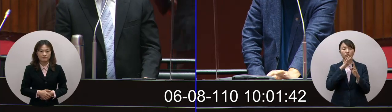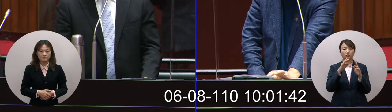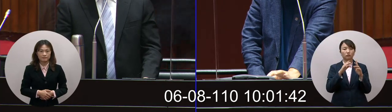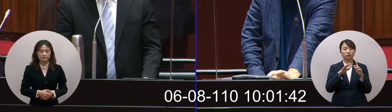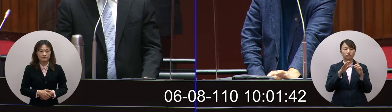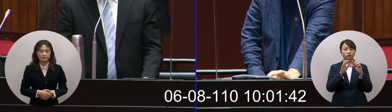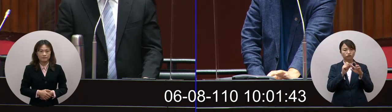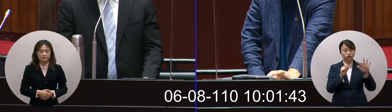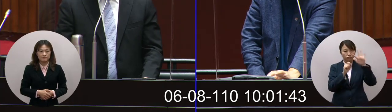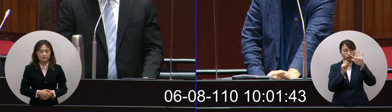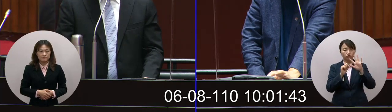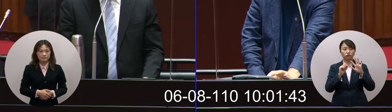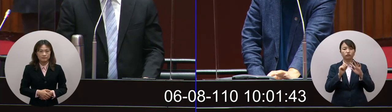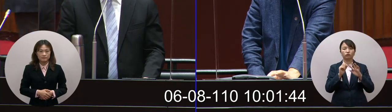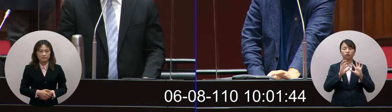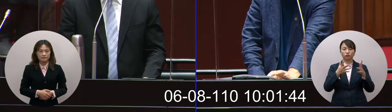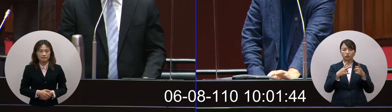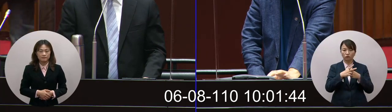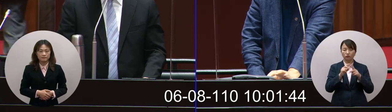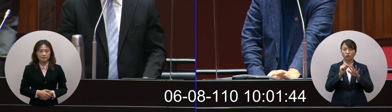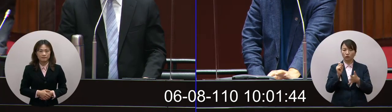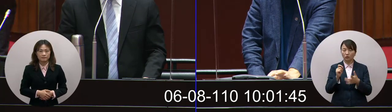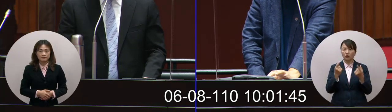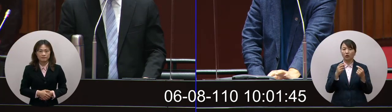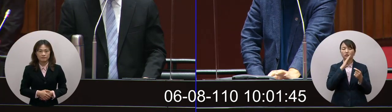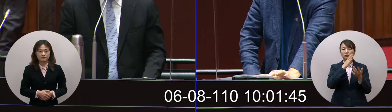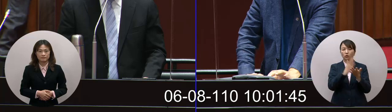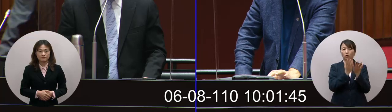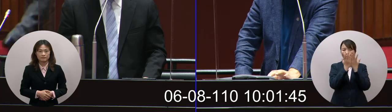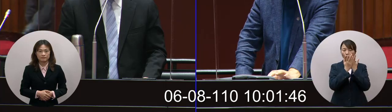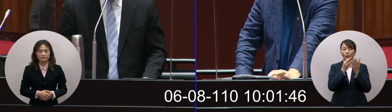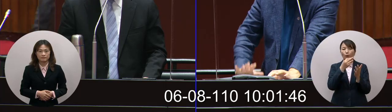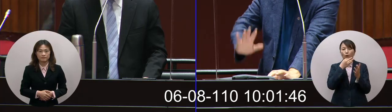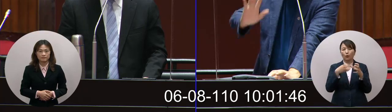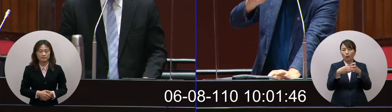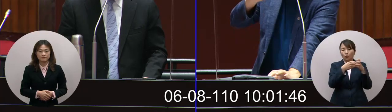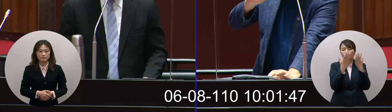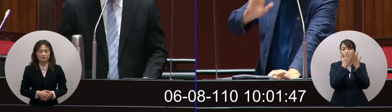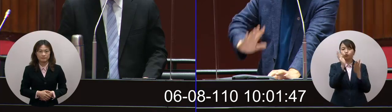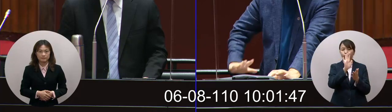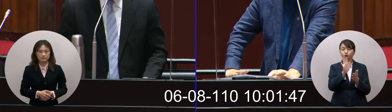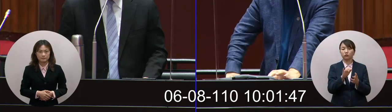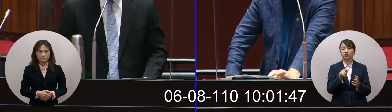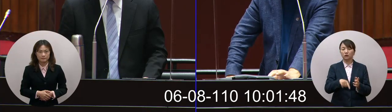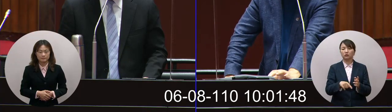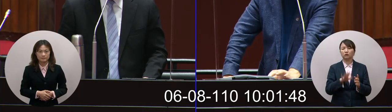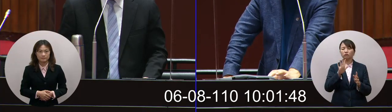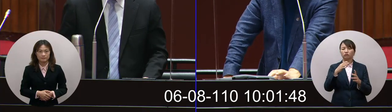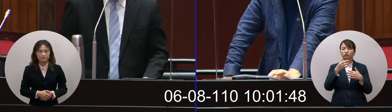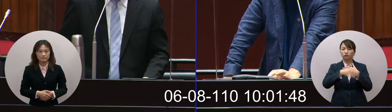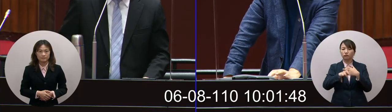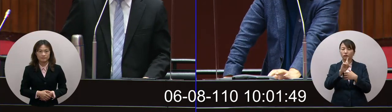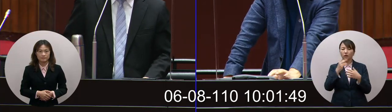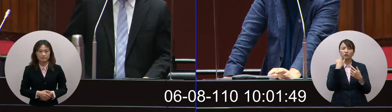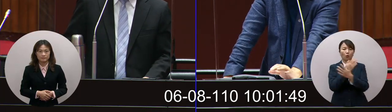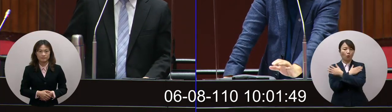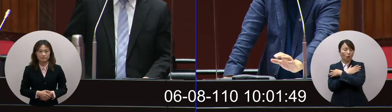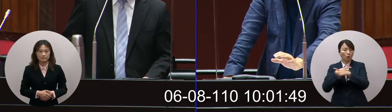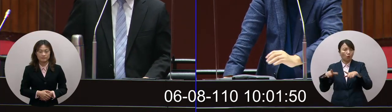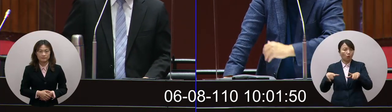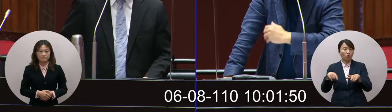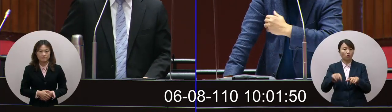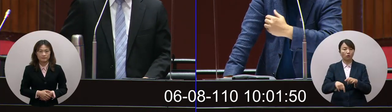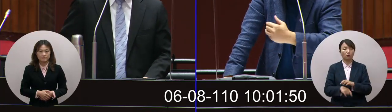中、国中、跟国小都停课，以避免这样的一个群聚的一个风险、啊、但是有一个部分呢、啊，就是讲幼点两个部分